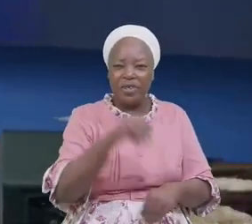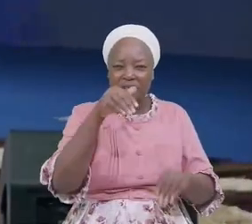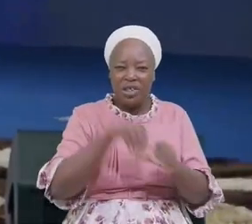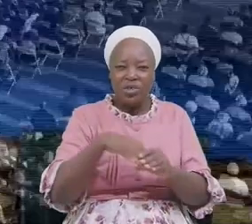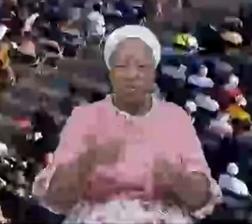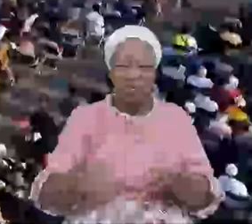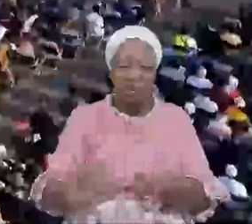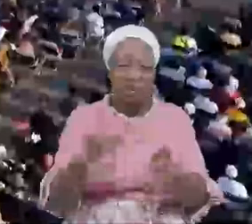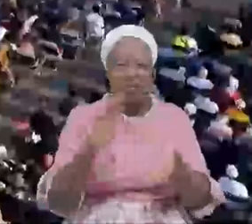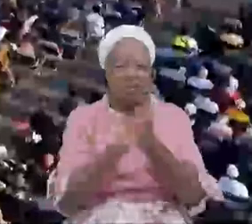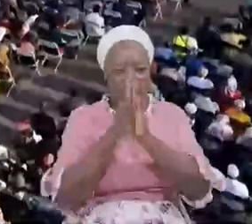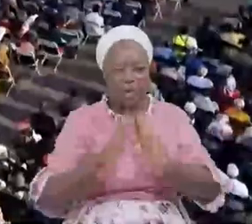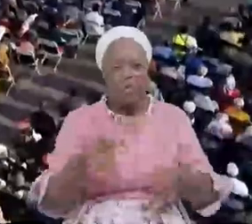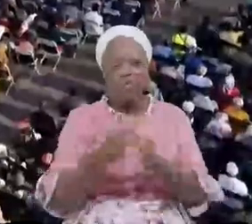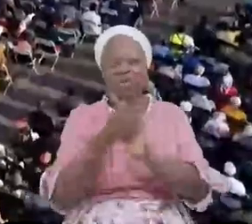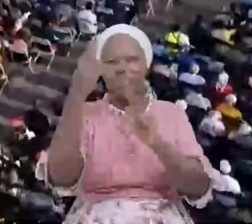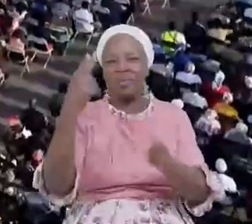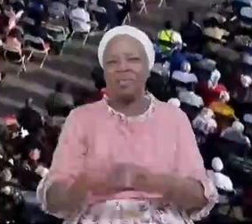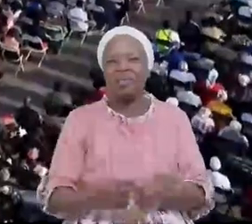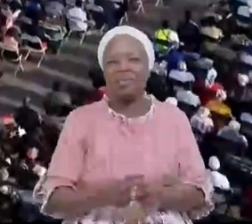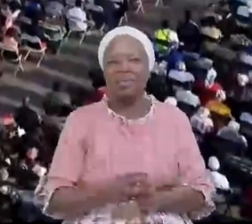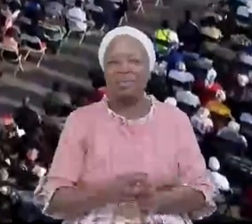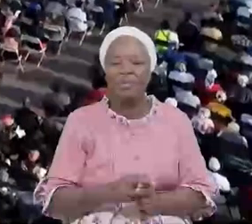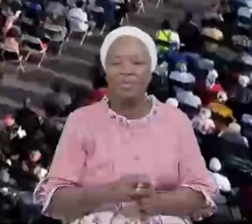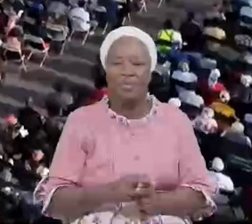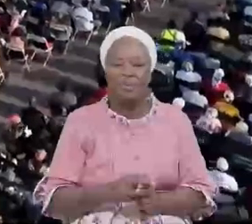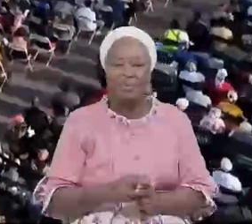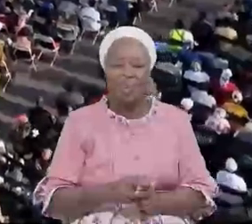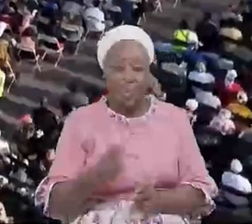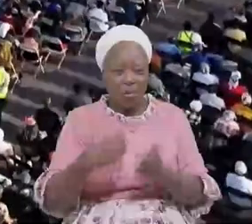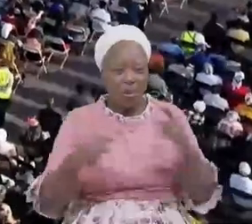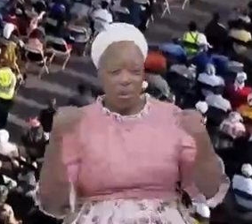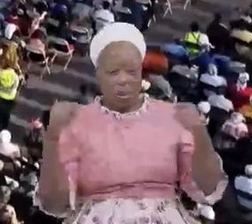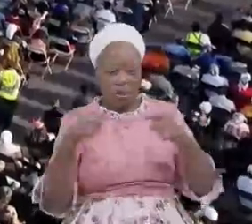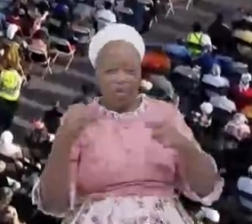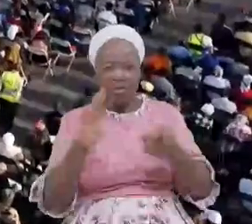il conduira tes pas, dirigera tes pas sur le chemin de la paix. Quel est l'opposé de la paix?